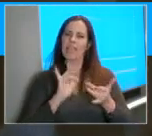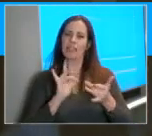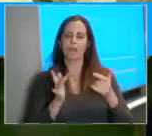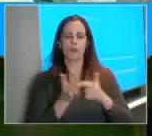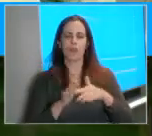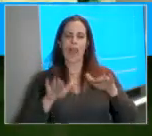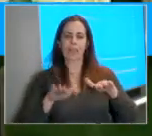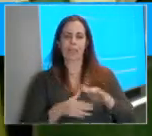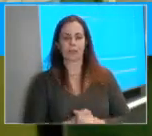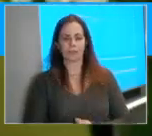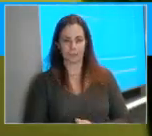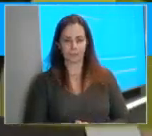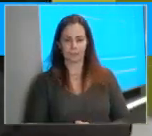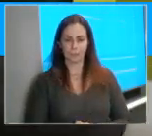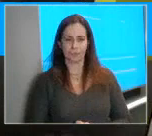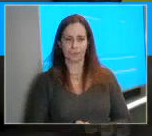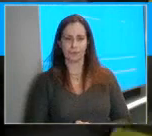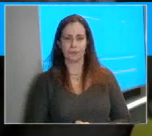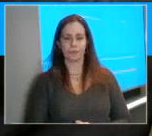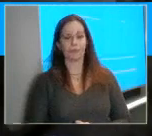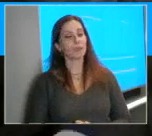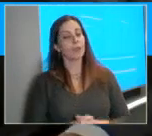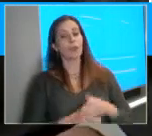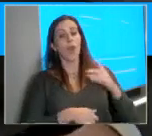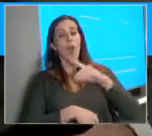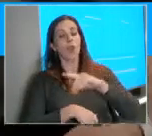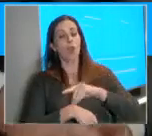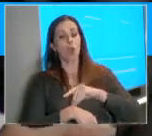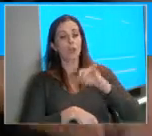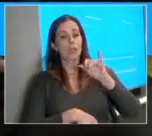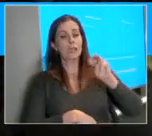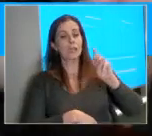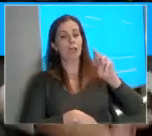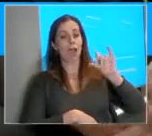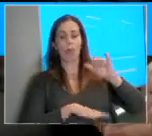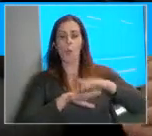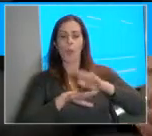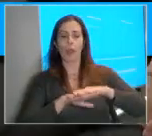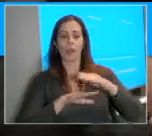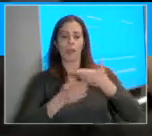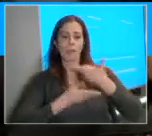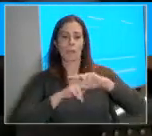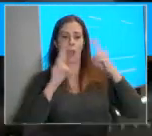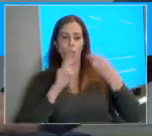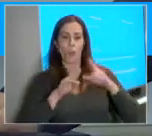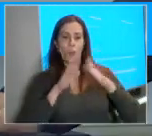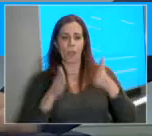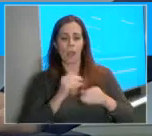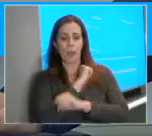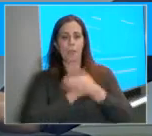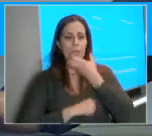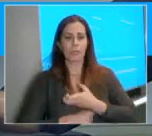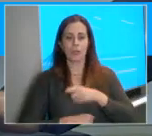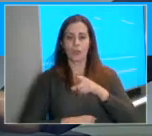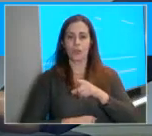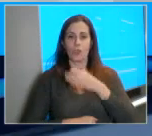כדי לאזן את התופעה הזו. דוקטור עופר ישראלי, מומחה ליחסים בינלאומיים מהבינתחומי, תודה רבה. אני חייב לומר זה משהו, כאשר